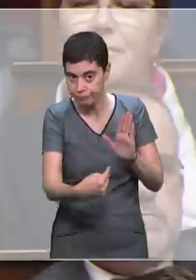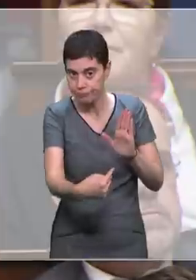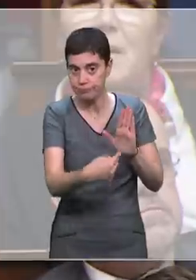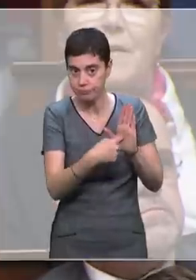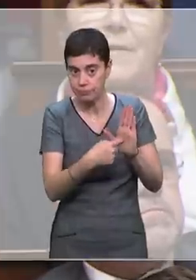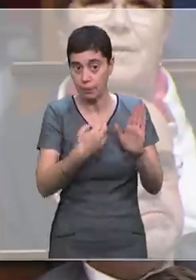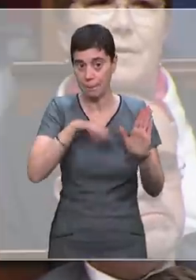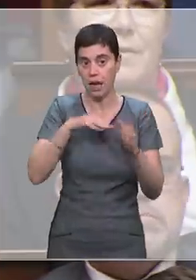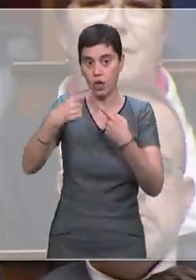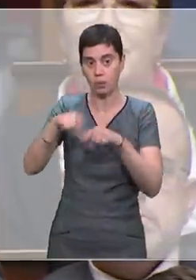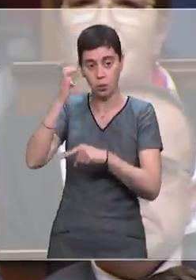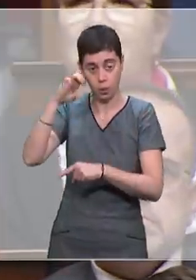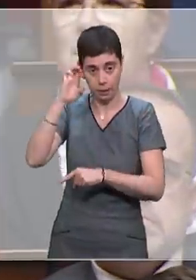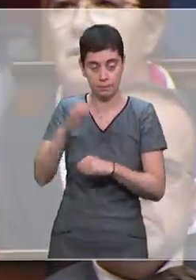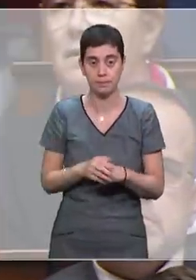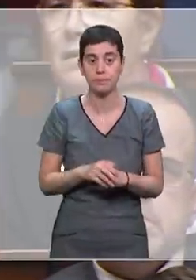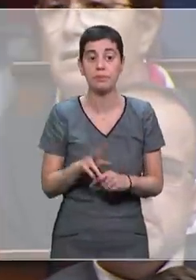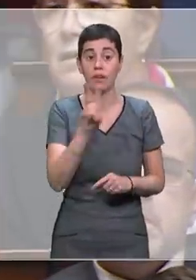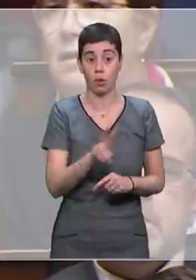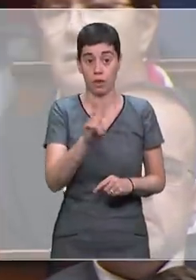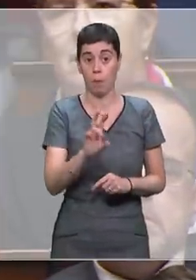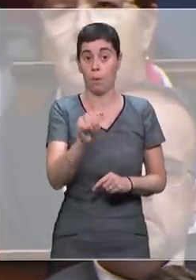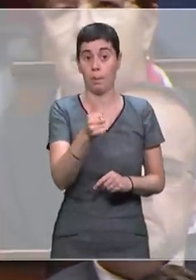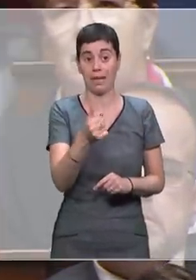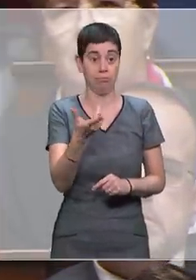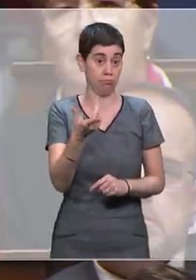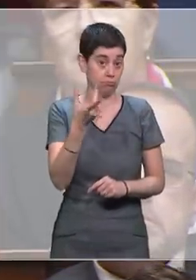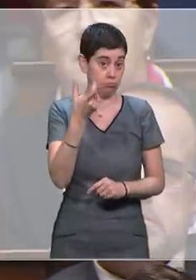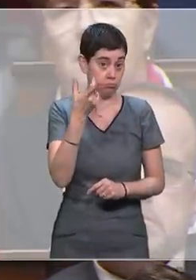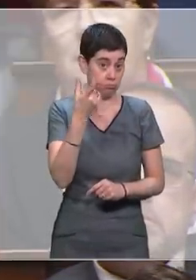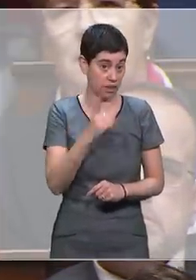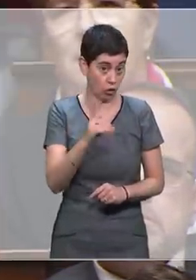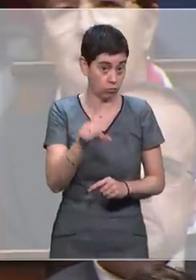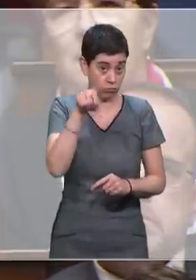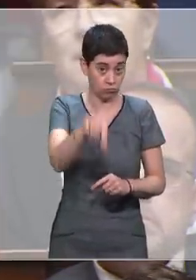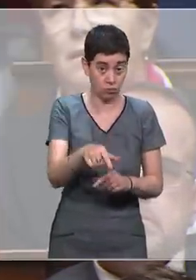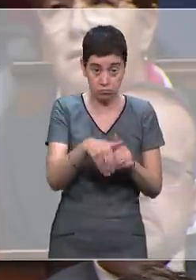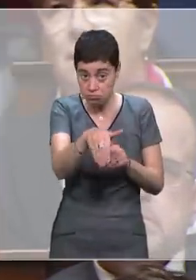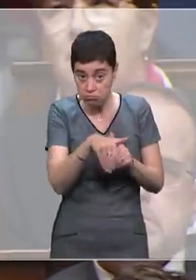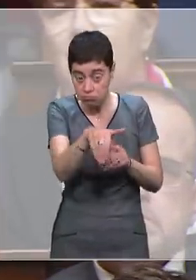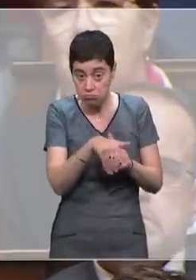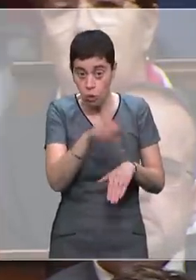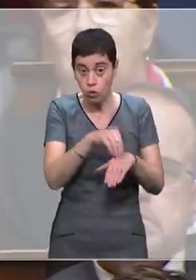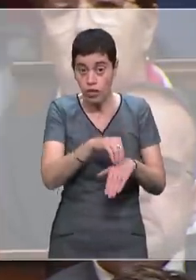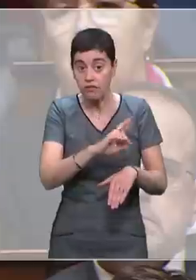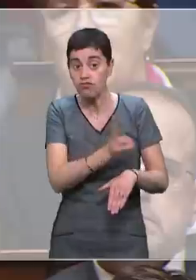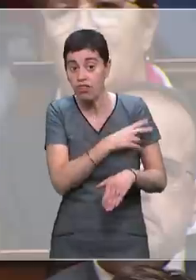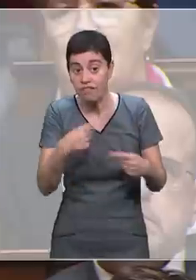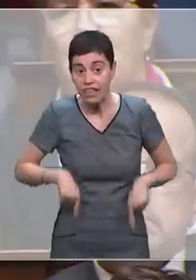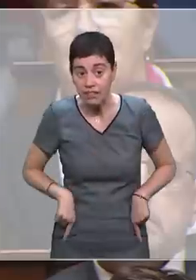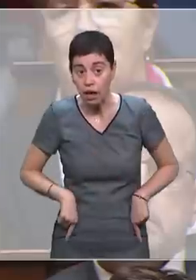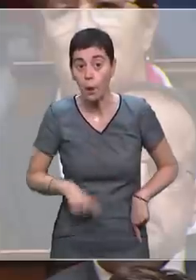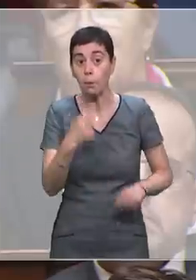la Première ministre, vendredi 1er décembre, dans quelques jours, c'est le Conseil des chefs d'État et de gouvernement